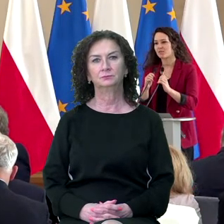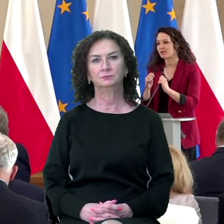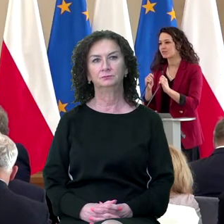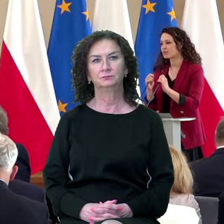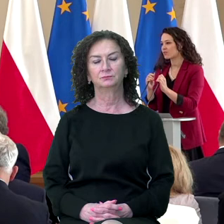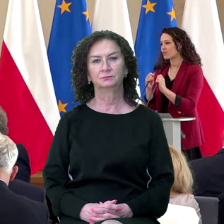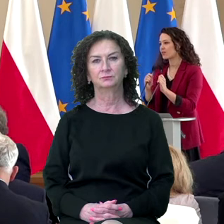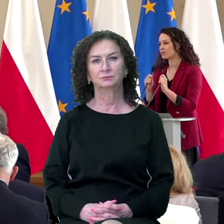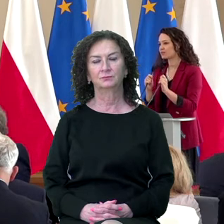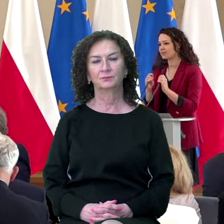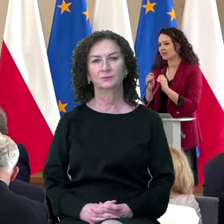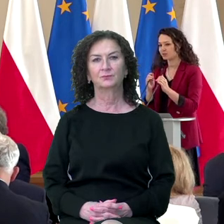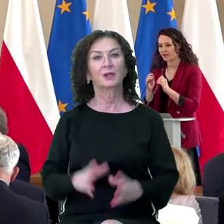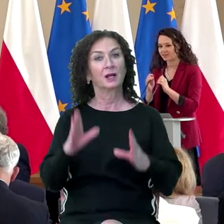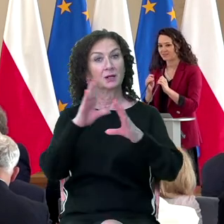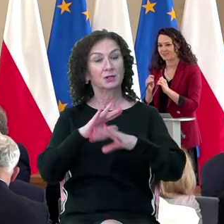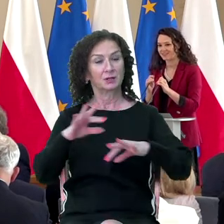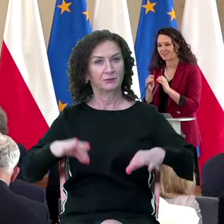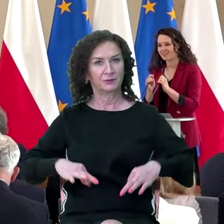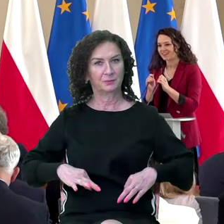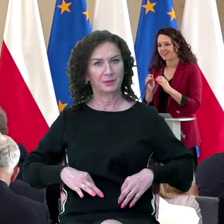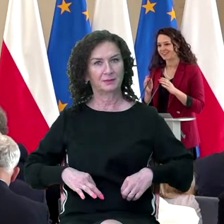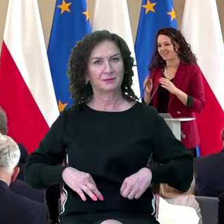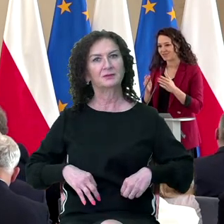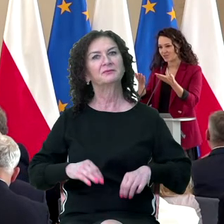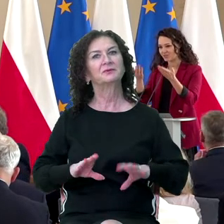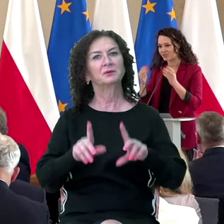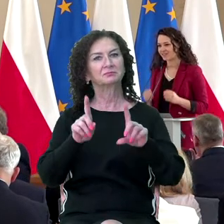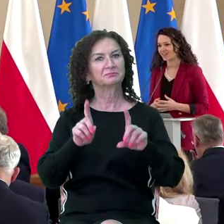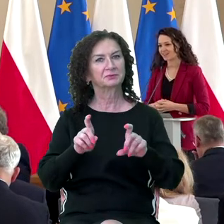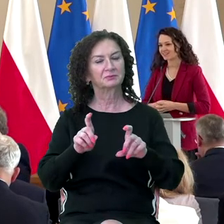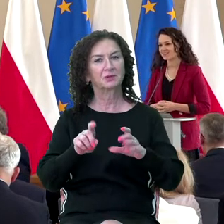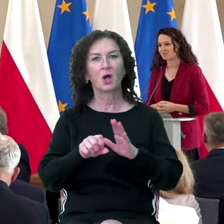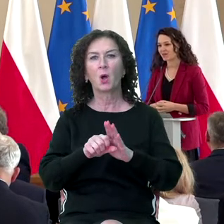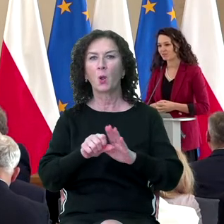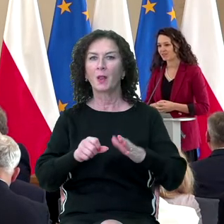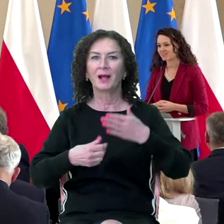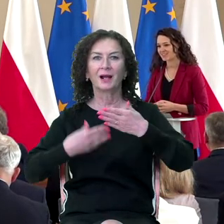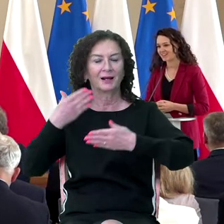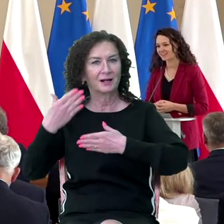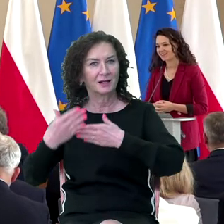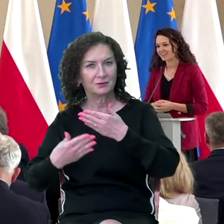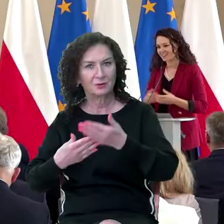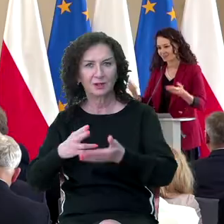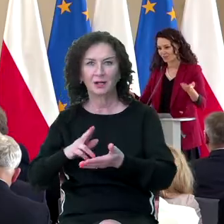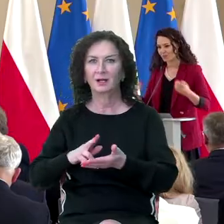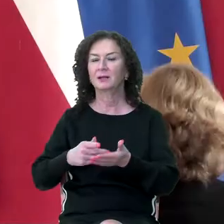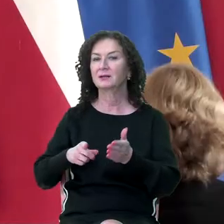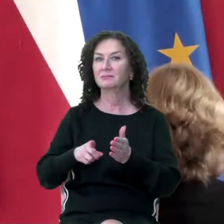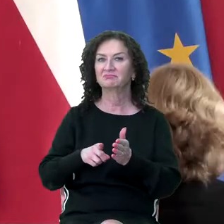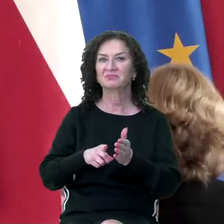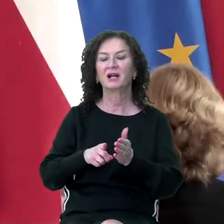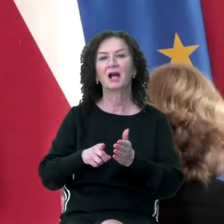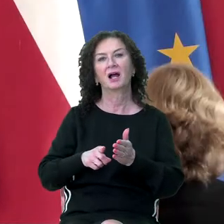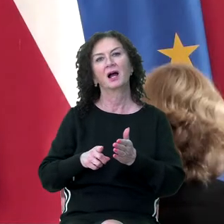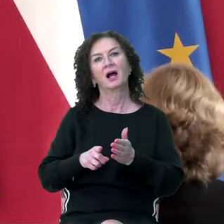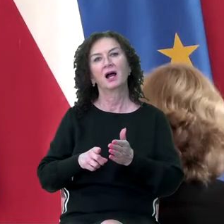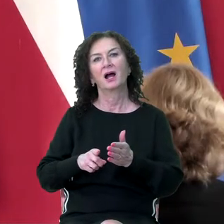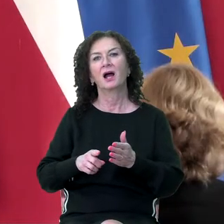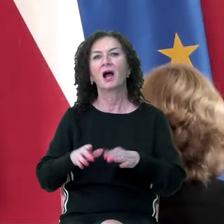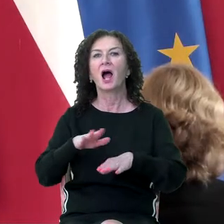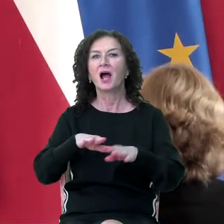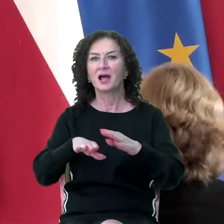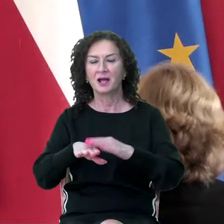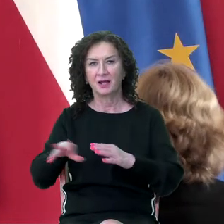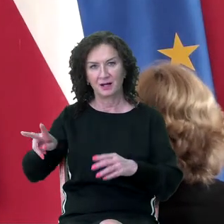Szanowni Państwo, zacznę od gratulacji właśnie tutaj na ręce Pana Ministra, że możemy tutaj dzisiaj uczestniczyć.